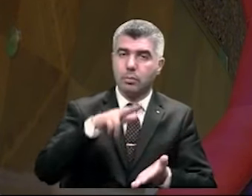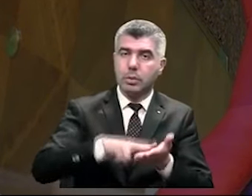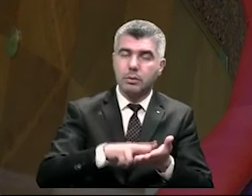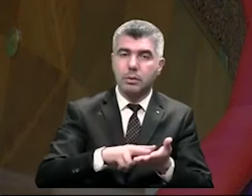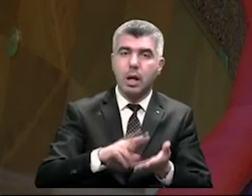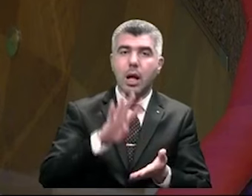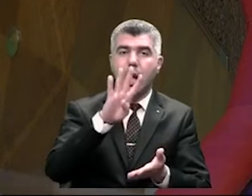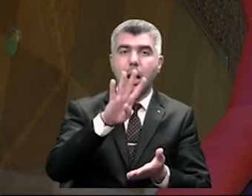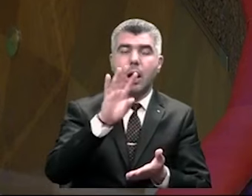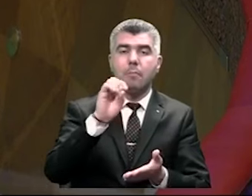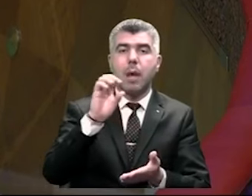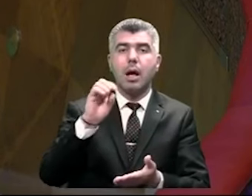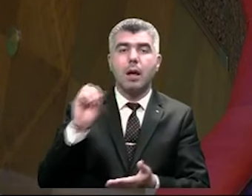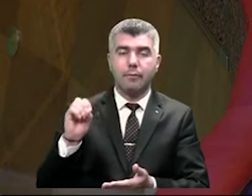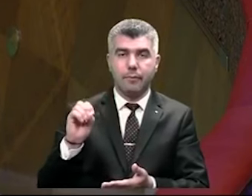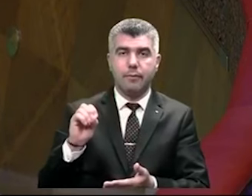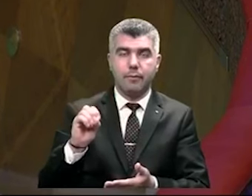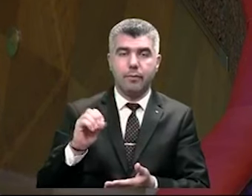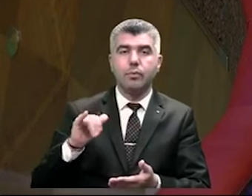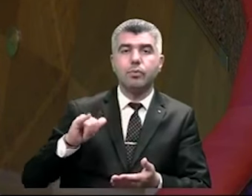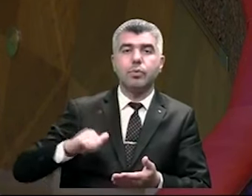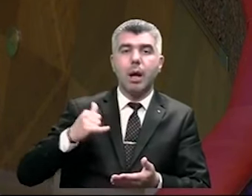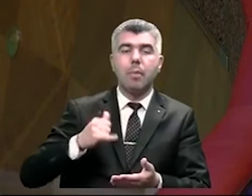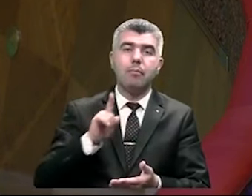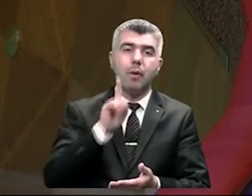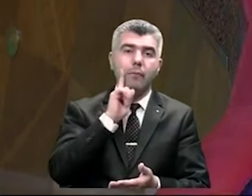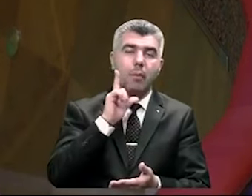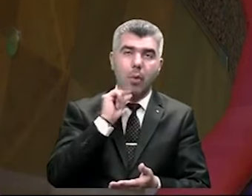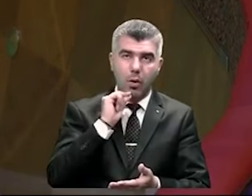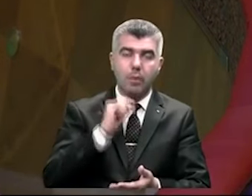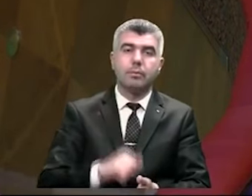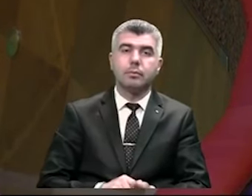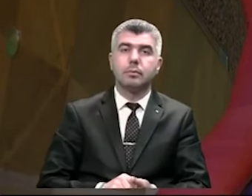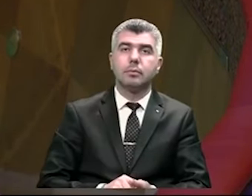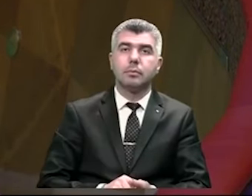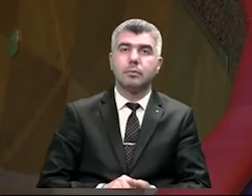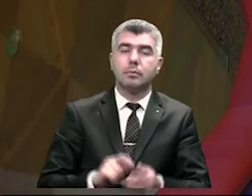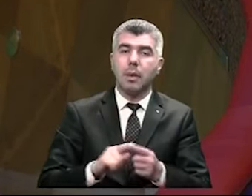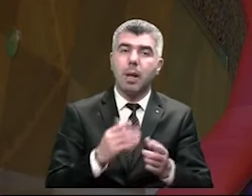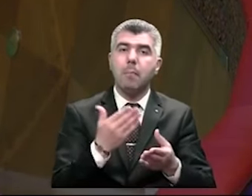اكثر من 4000 شابه وشاب اللي